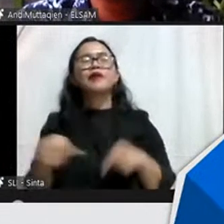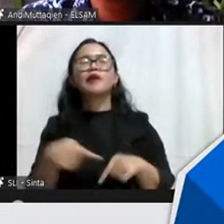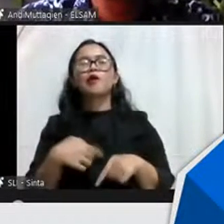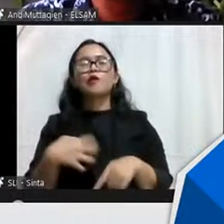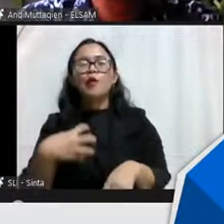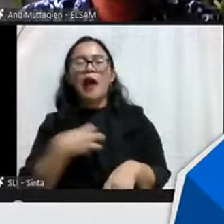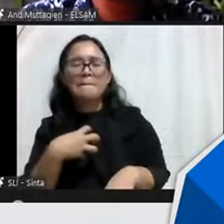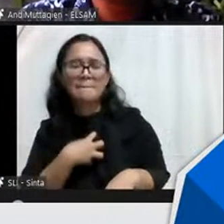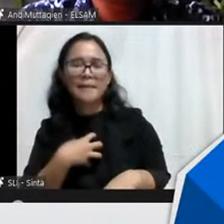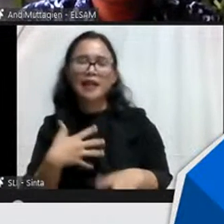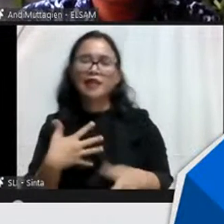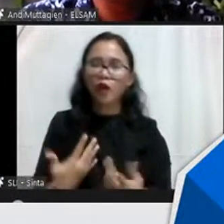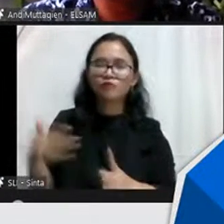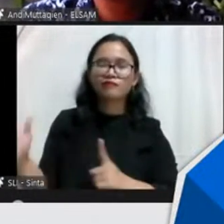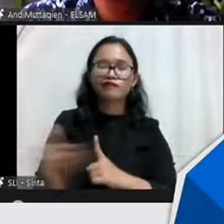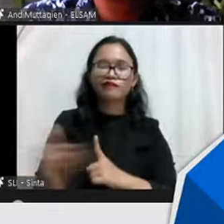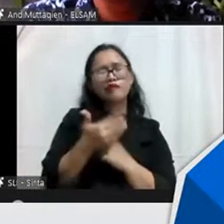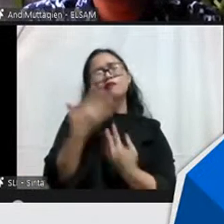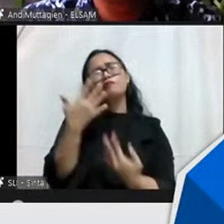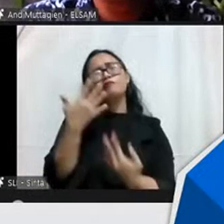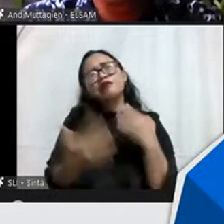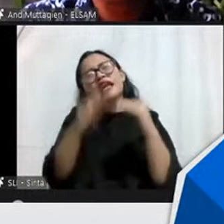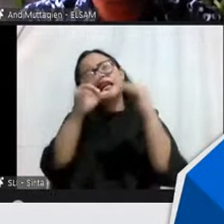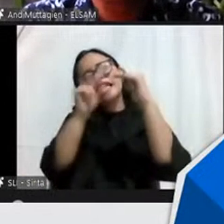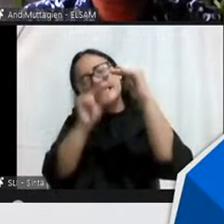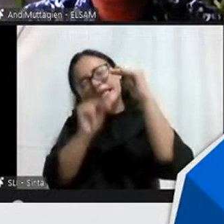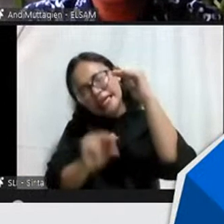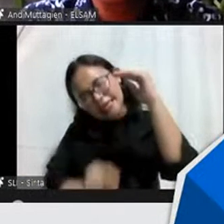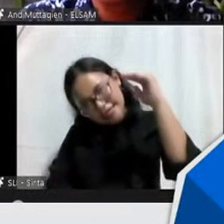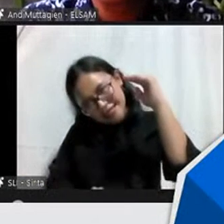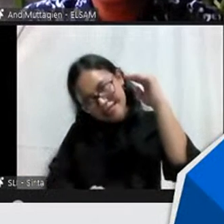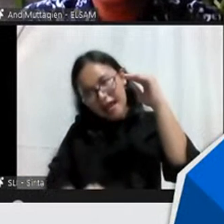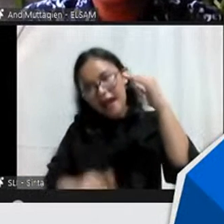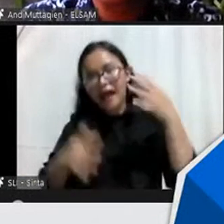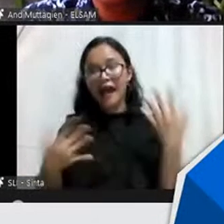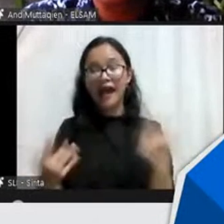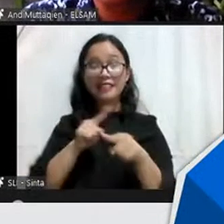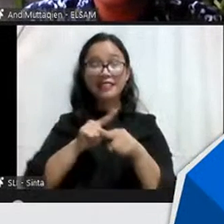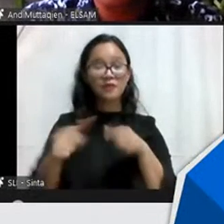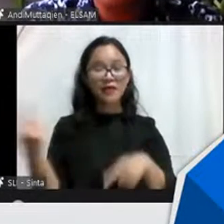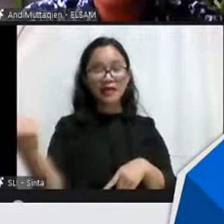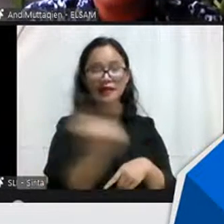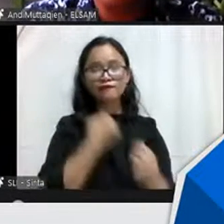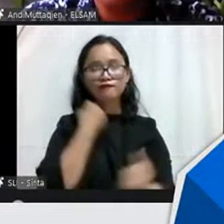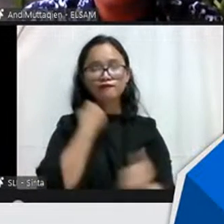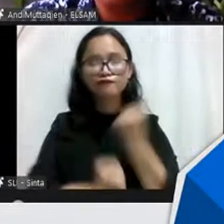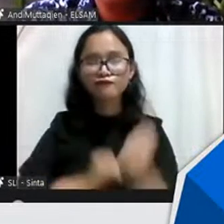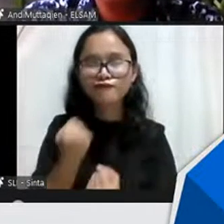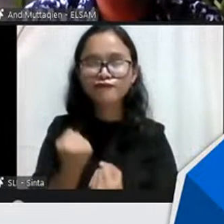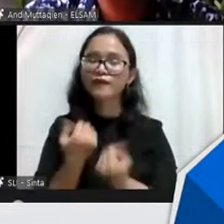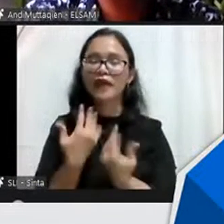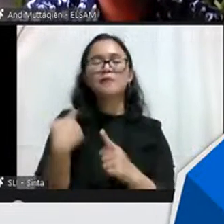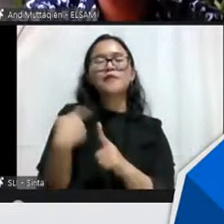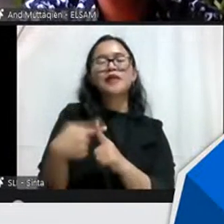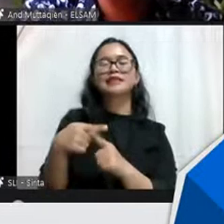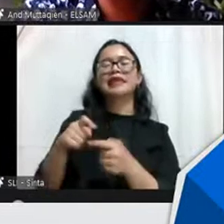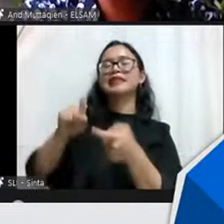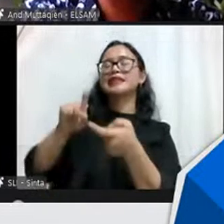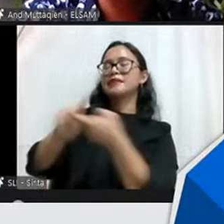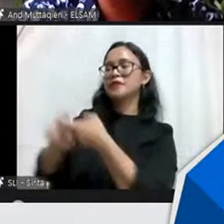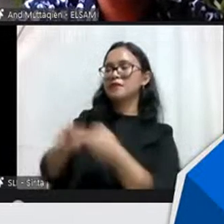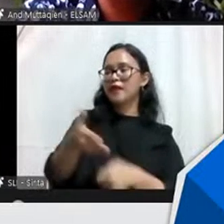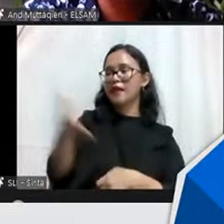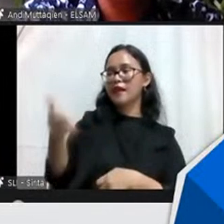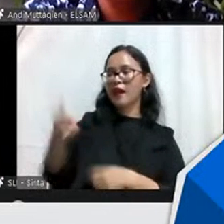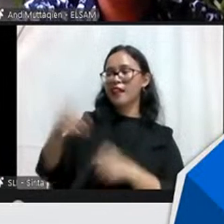serupa lainnya mungkin adalah nomor sekian Nah lewat upaya-upaya yang kita lakukan bersama termasuk yang dilakukan oleh teman-teman Elsam serta Bapak Ibu